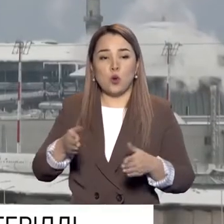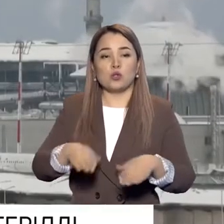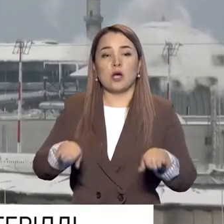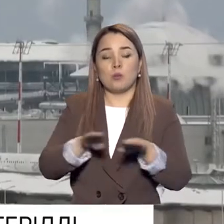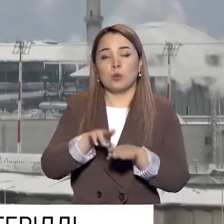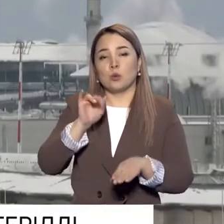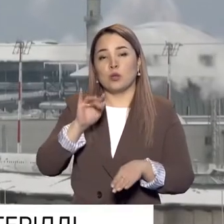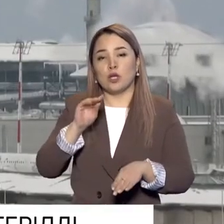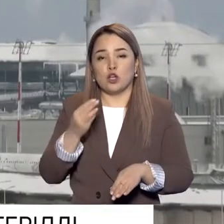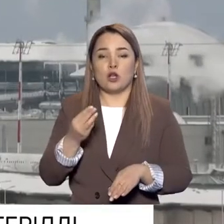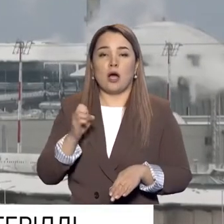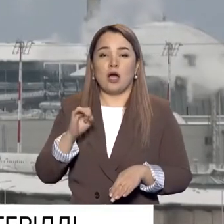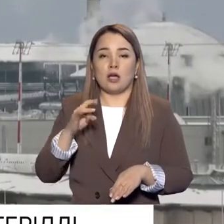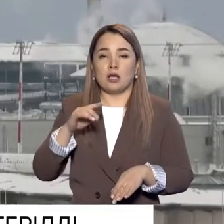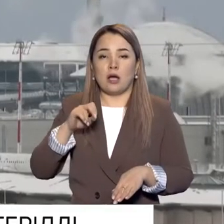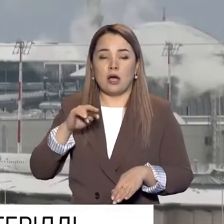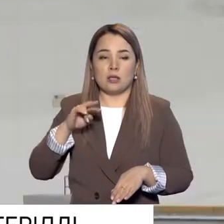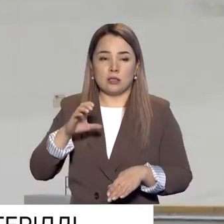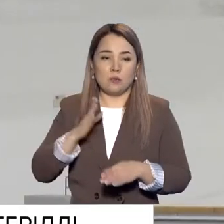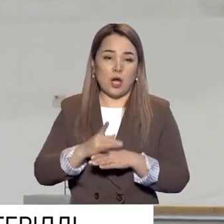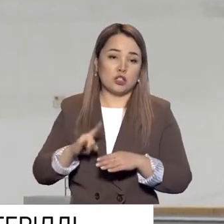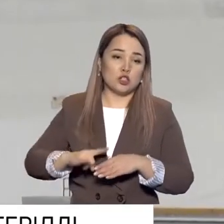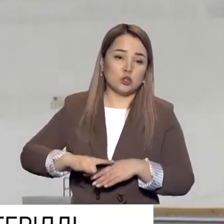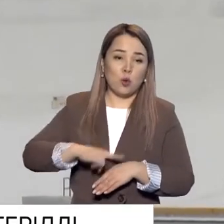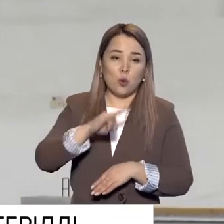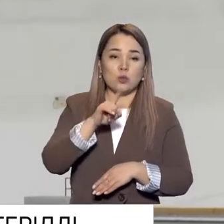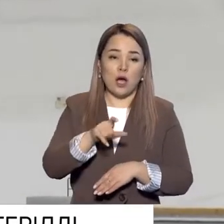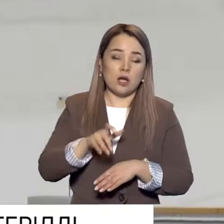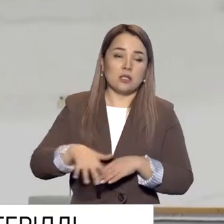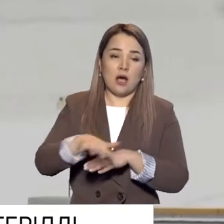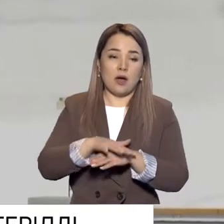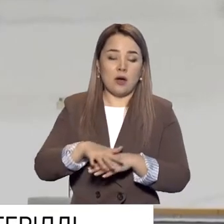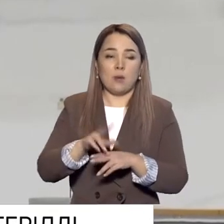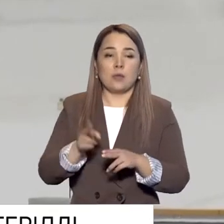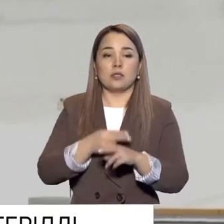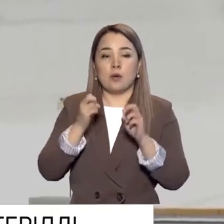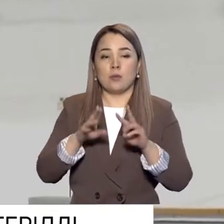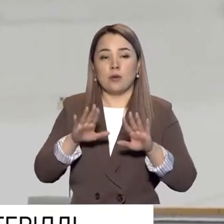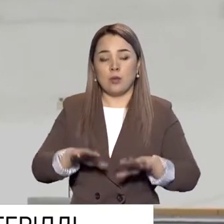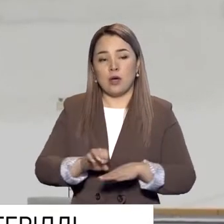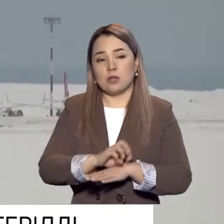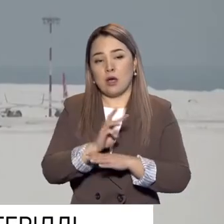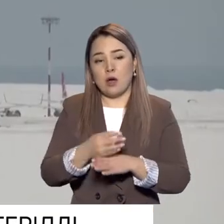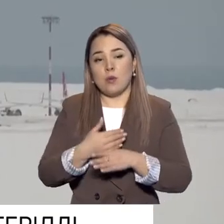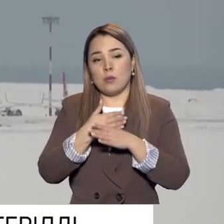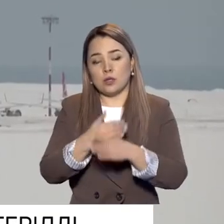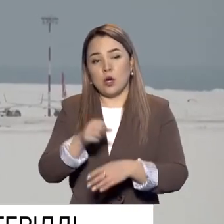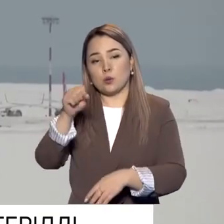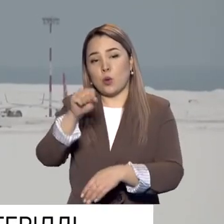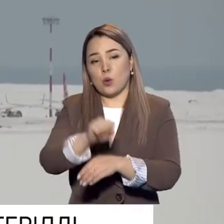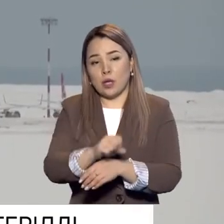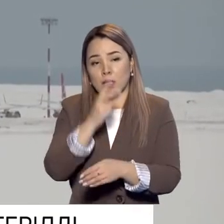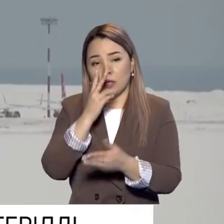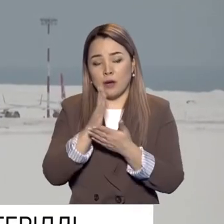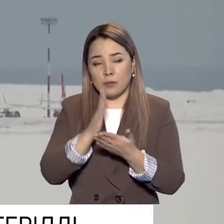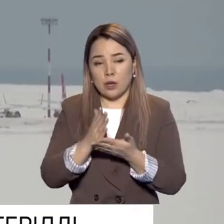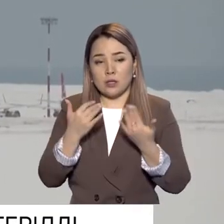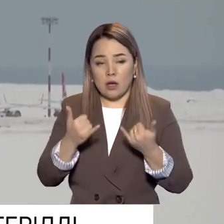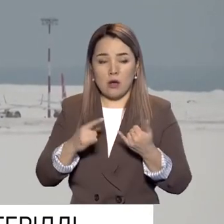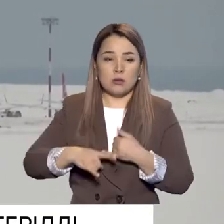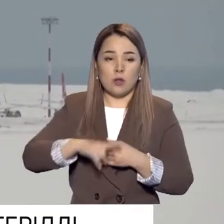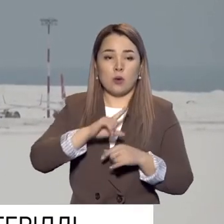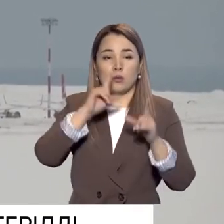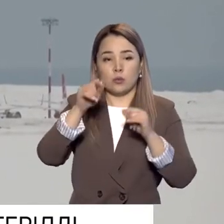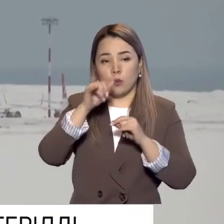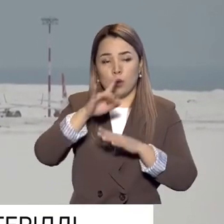Turkish Airlines компаниясы ұшақ рейстерін жолаушылардың қауіпсіздігі үшін тоқтатқанын мәлімдеді. Ауа райының қолайсыздығына байланысты көкке